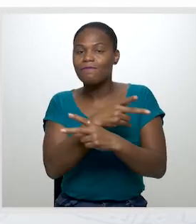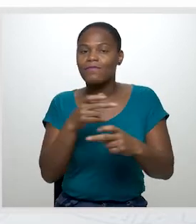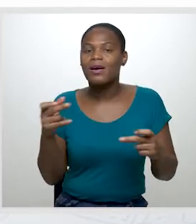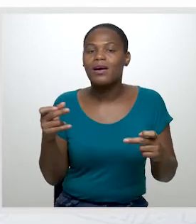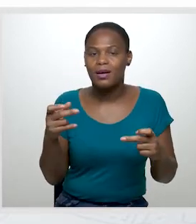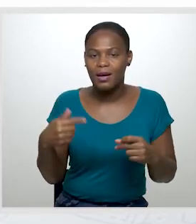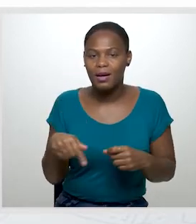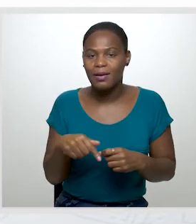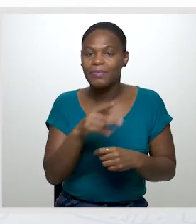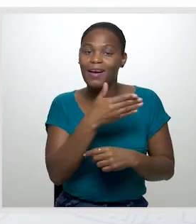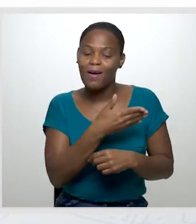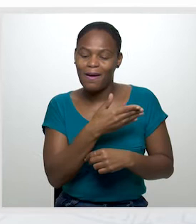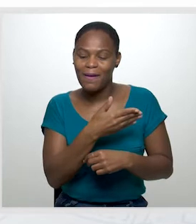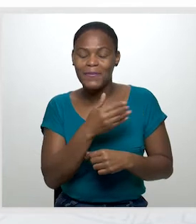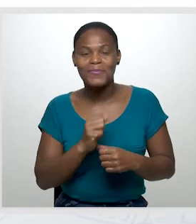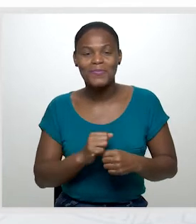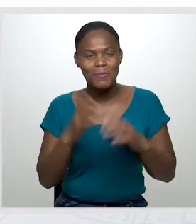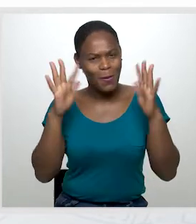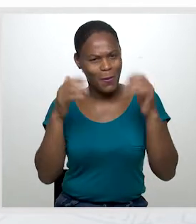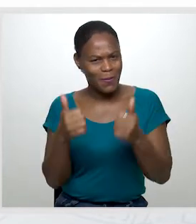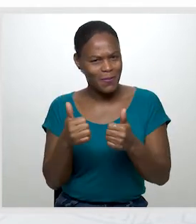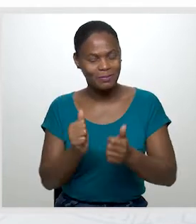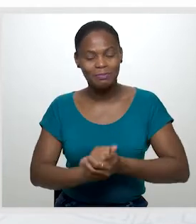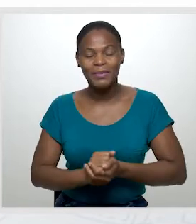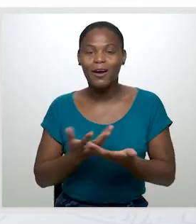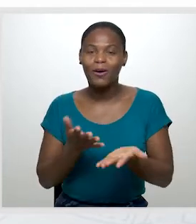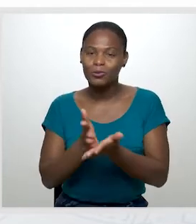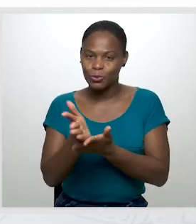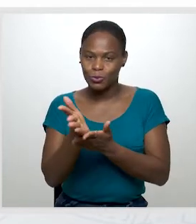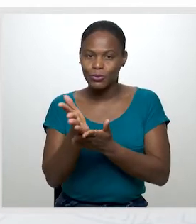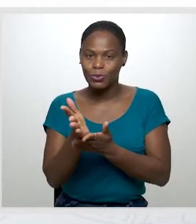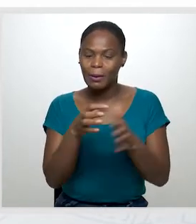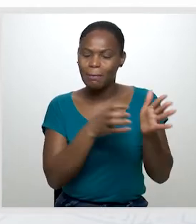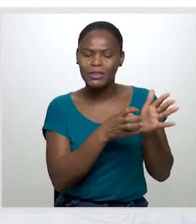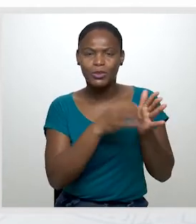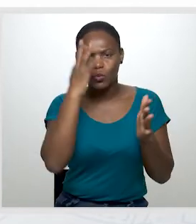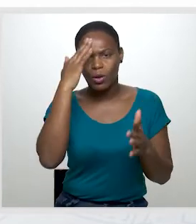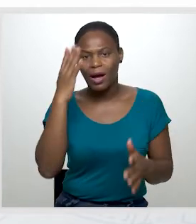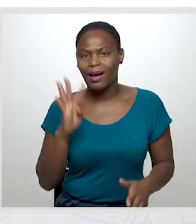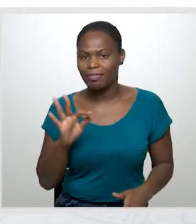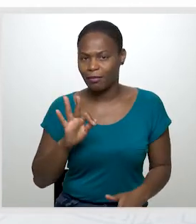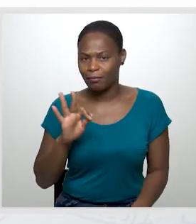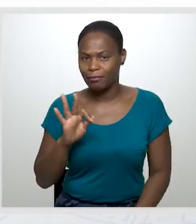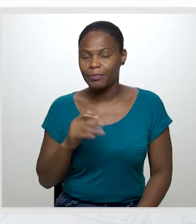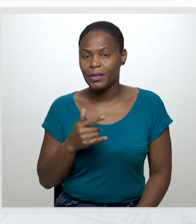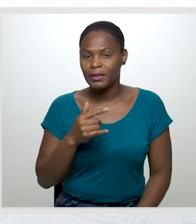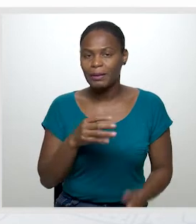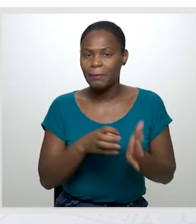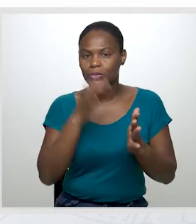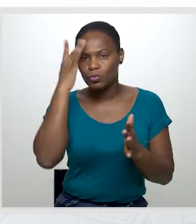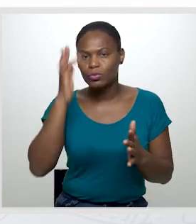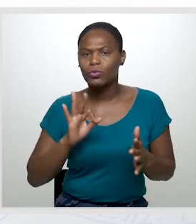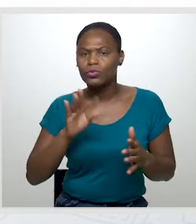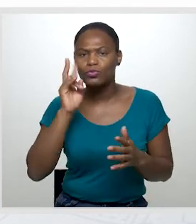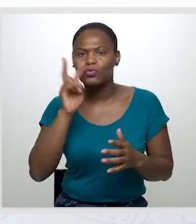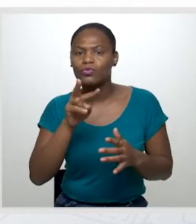phrase 1. Très bien. On continue. L'image 4. Alors, l'image 4, qu'est-ce que tu